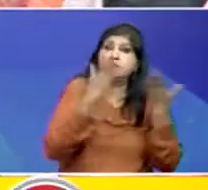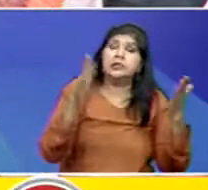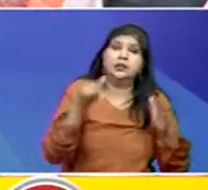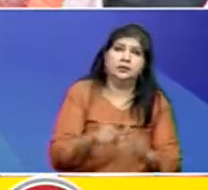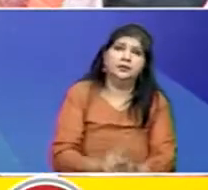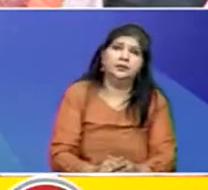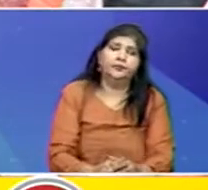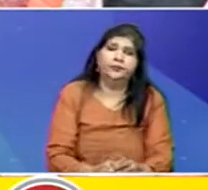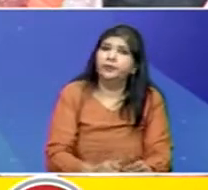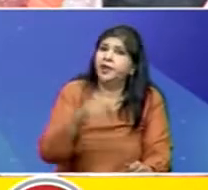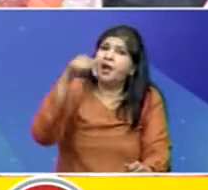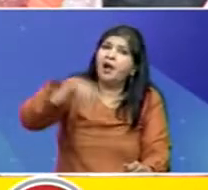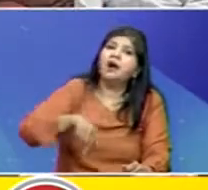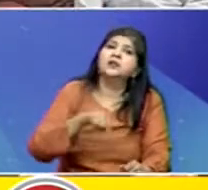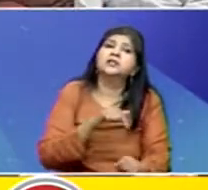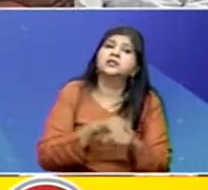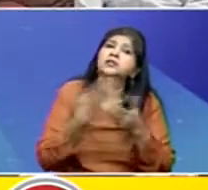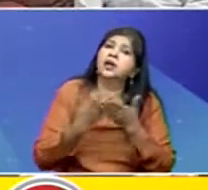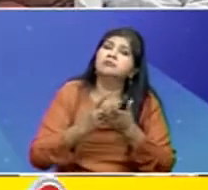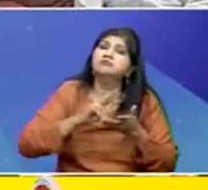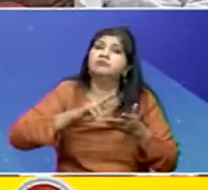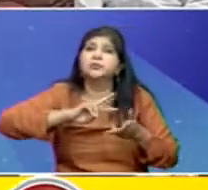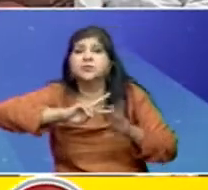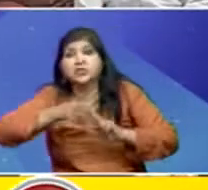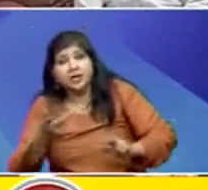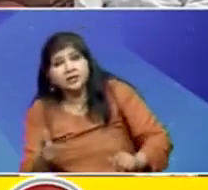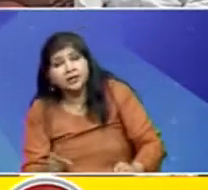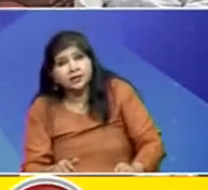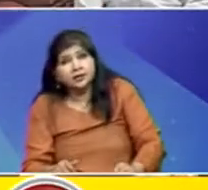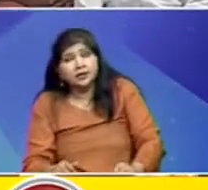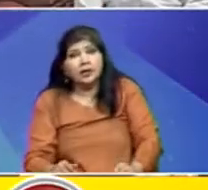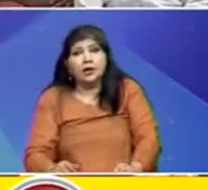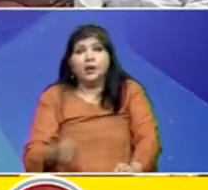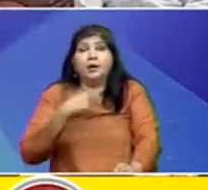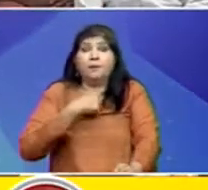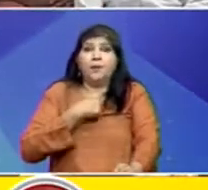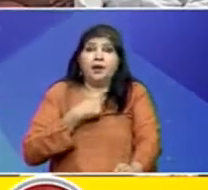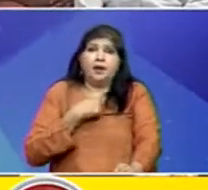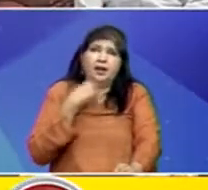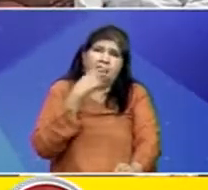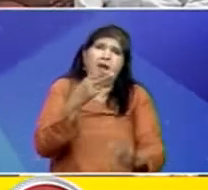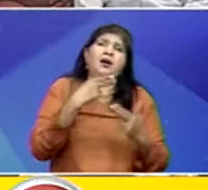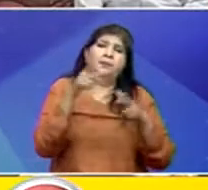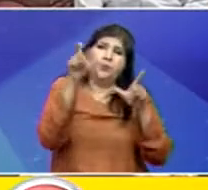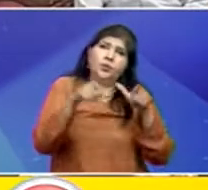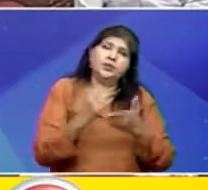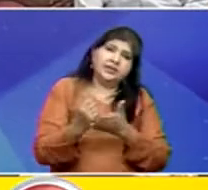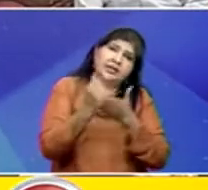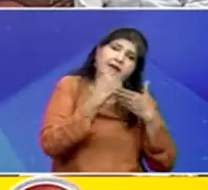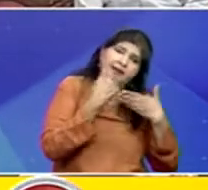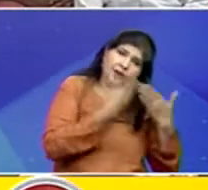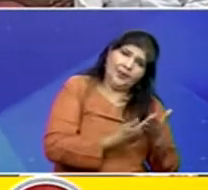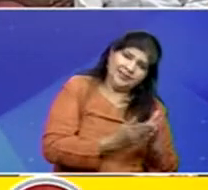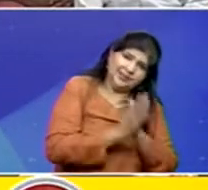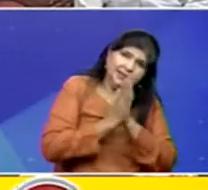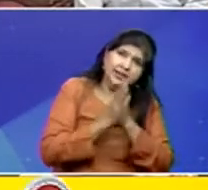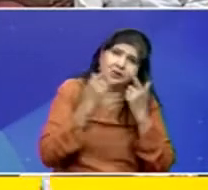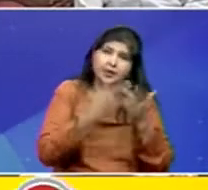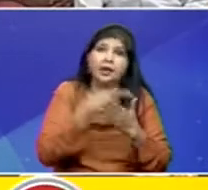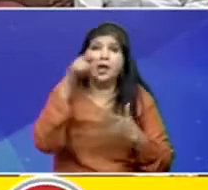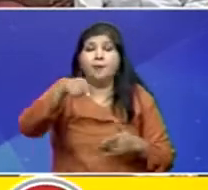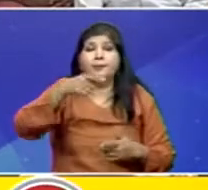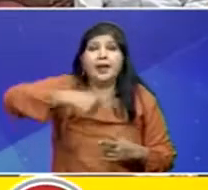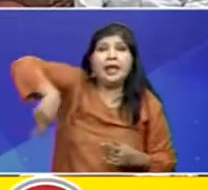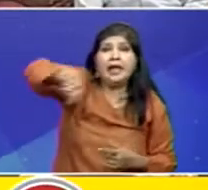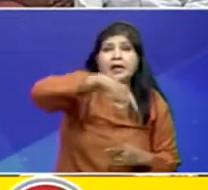लेकिन आज स्थितीज के उलट है मेरा आप सभी से आग रहें आप अपने